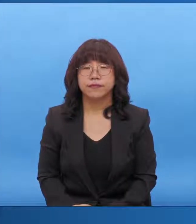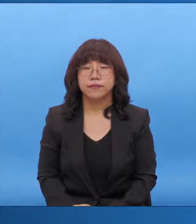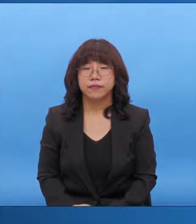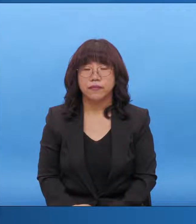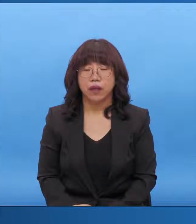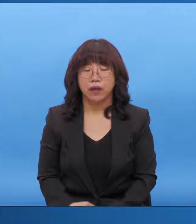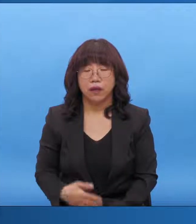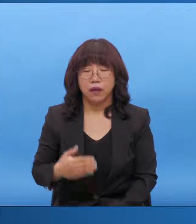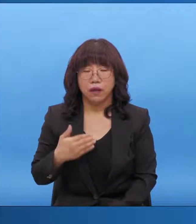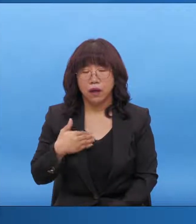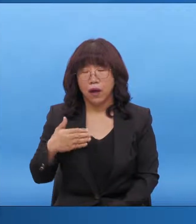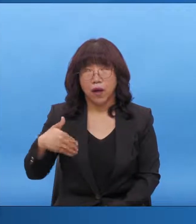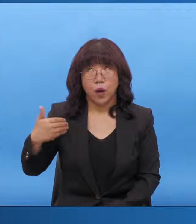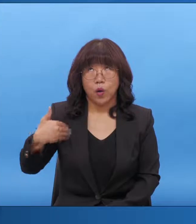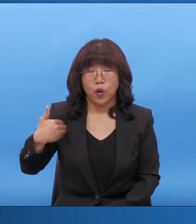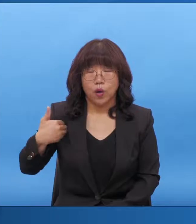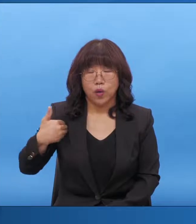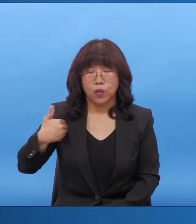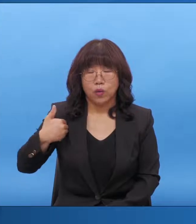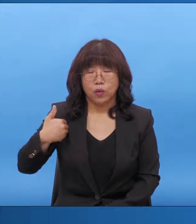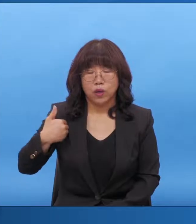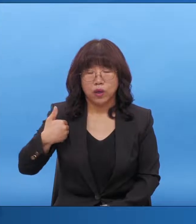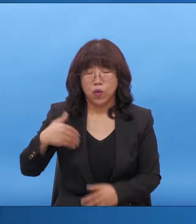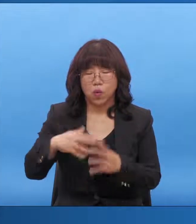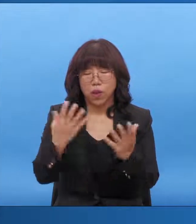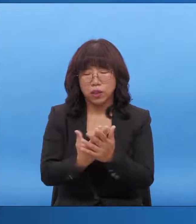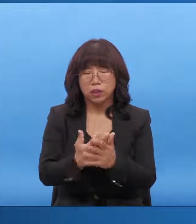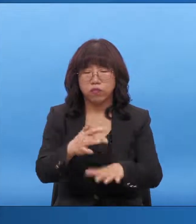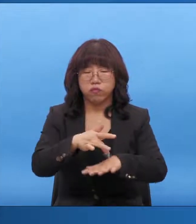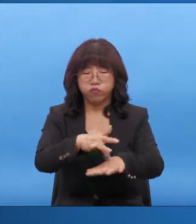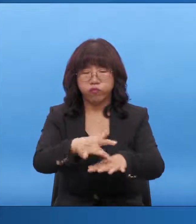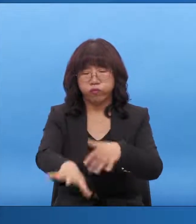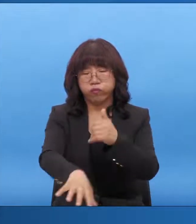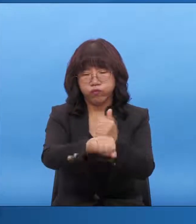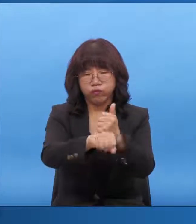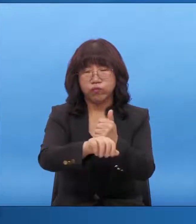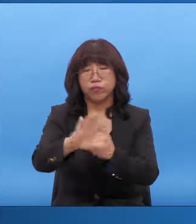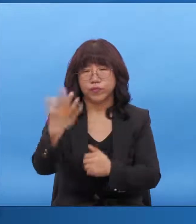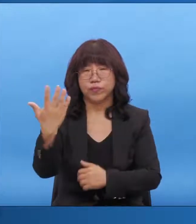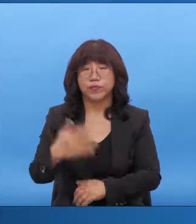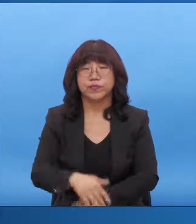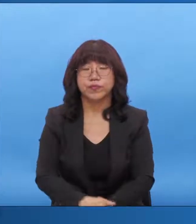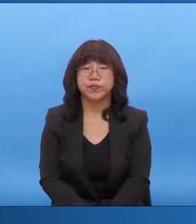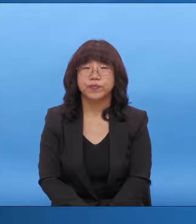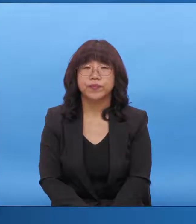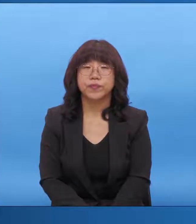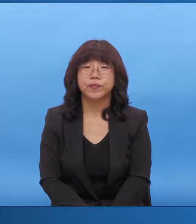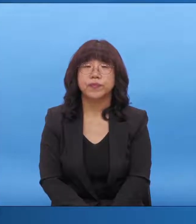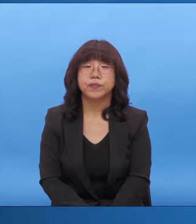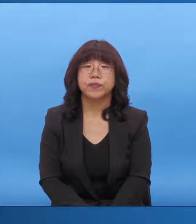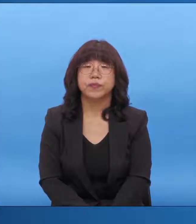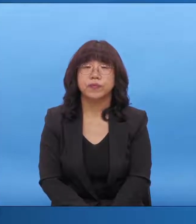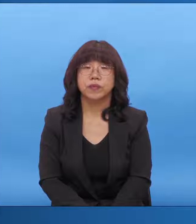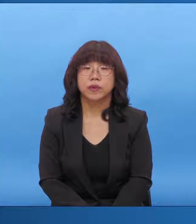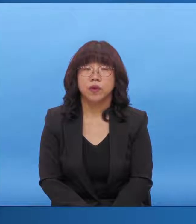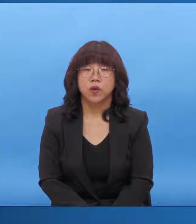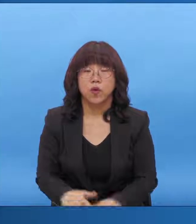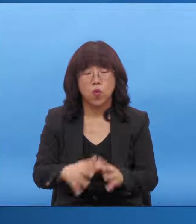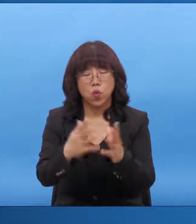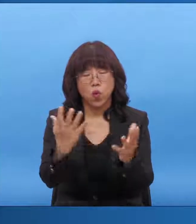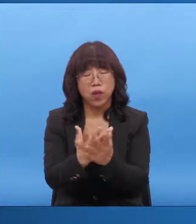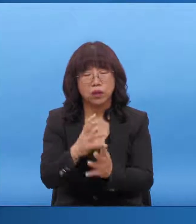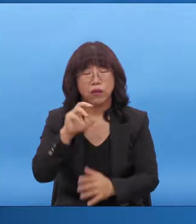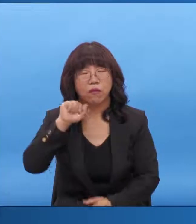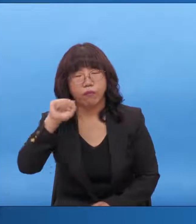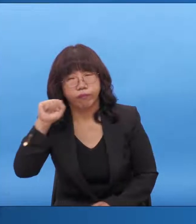본인도 모르게 잡힙니다. And without you knowing, you'll be seized. 네피림 시대. That's the age of the Nephilim. 네피림에게 잡히는 겁니다.